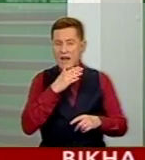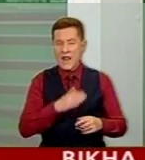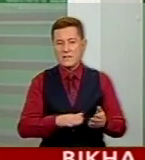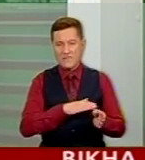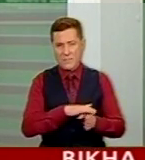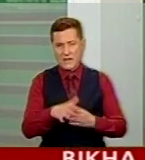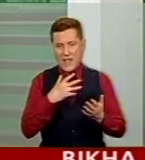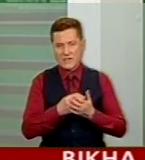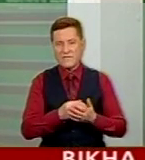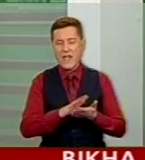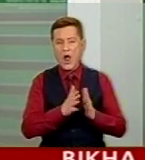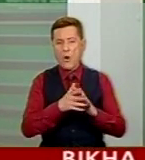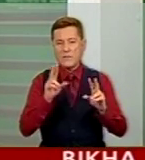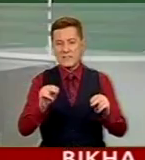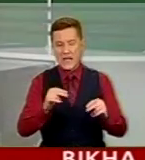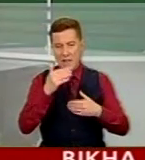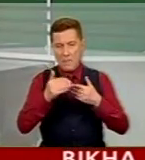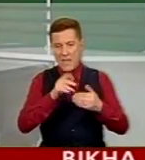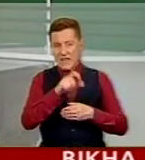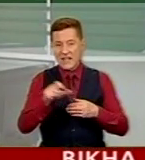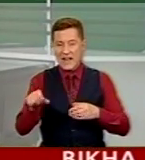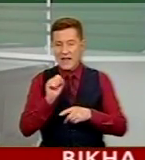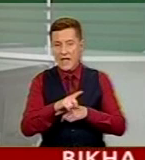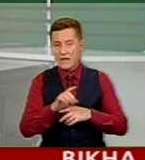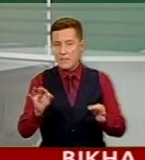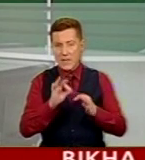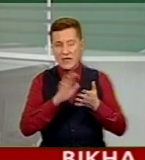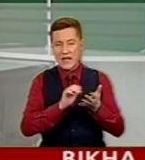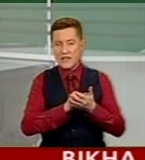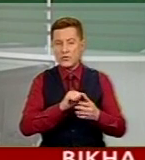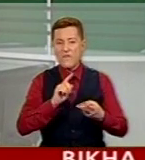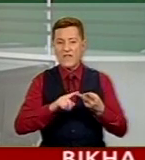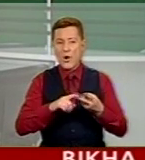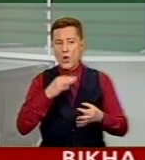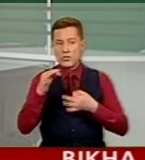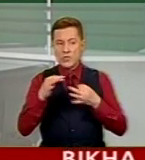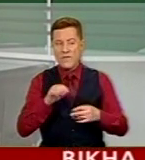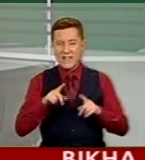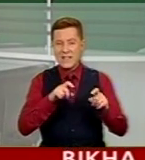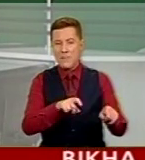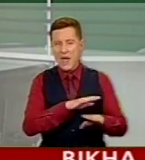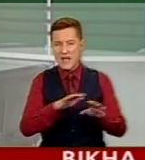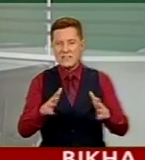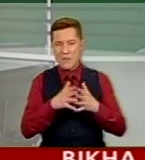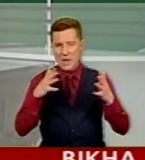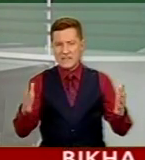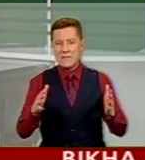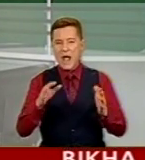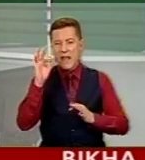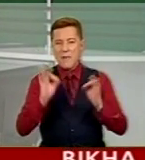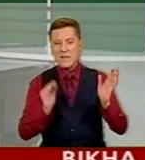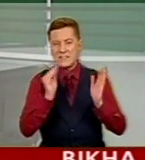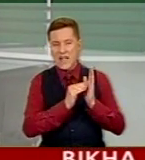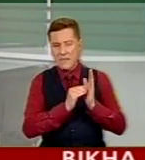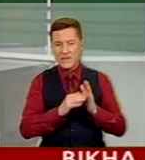перед клиентами и никогда их не нарушали. Второй совет – это не бегать за максимальными ставками. Да? То есть рынок процентных